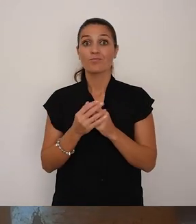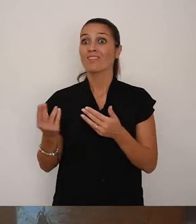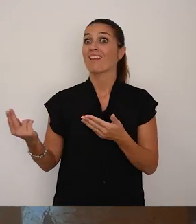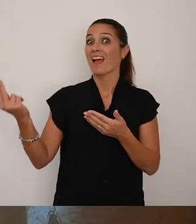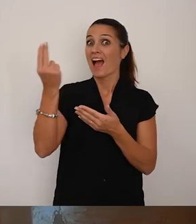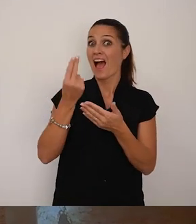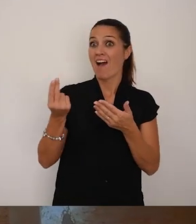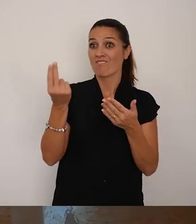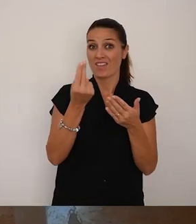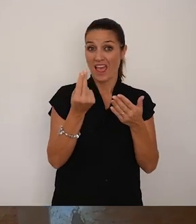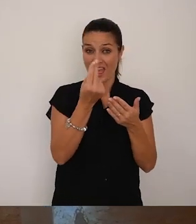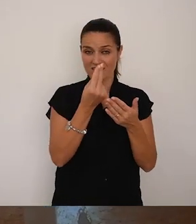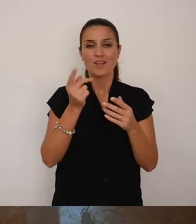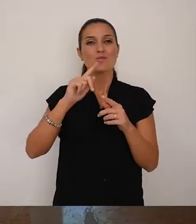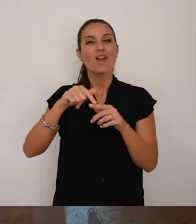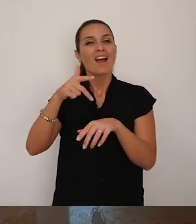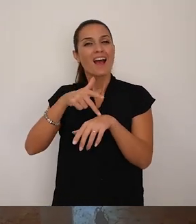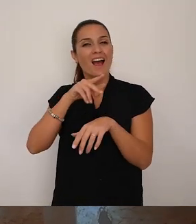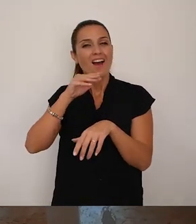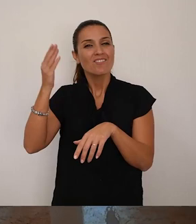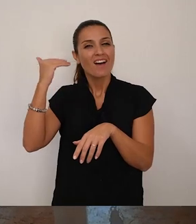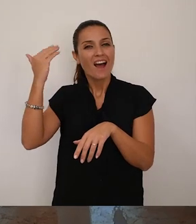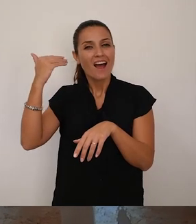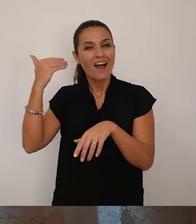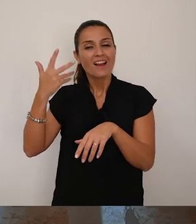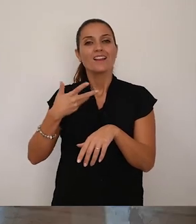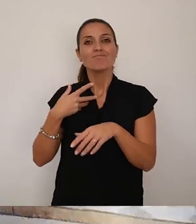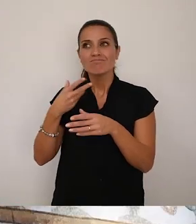Gli affreschi fanno eco anche nelle scuderie del palazzo.